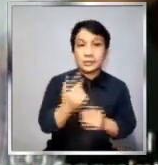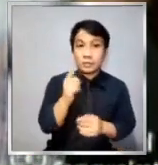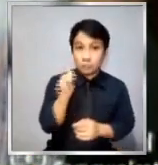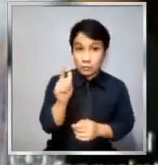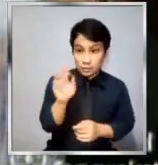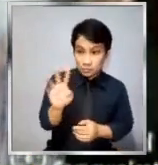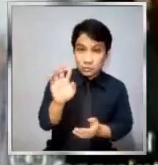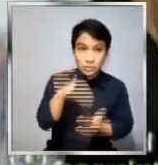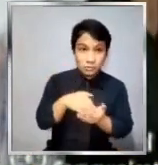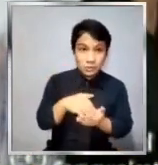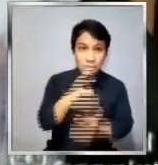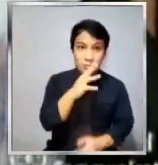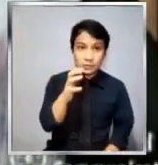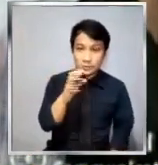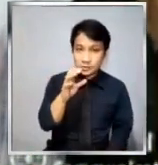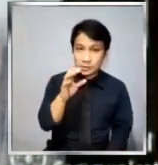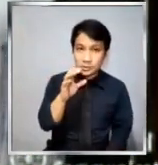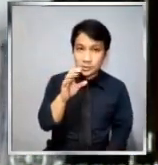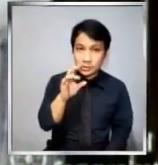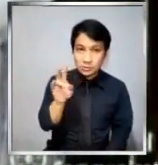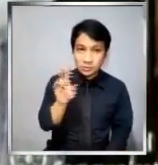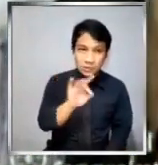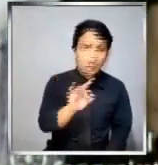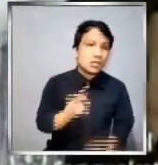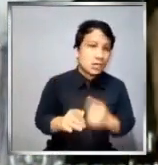24,517. Bumaba po siya ng